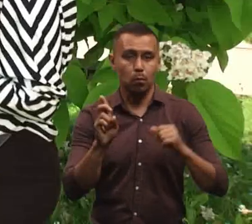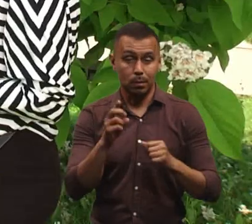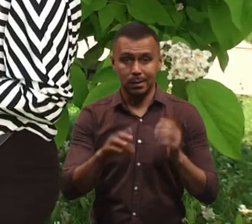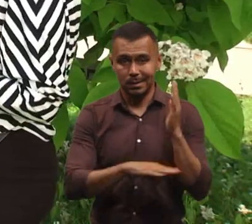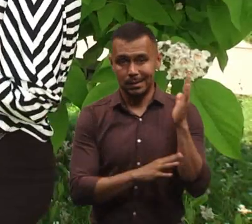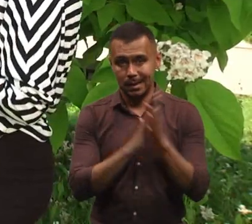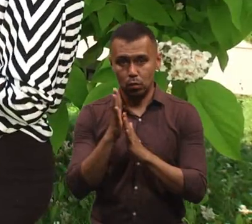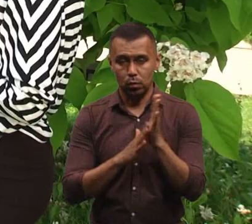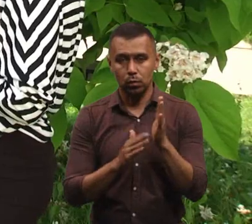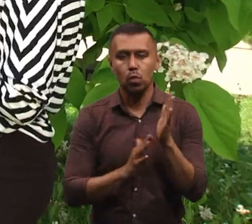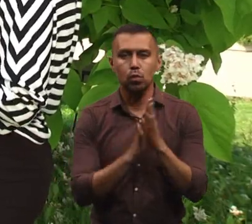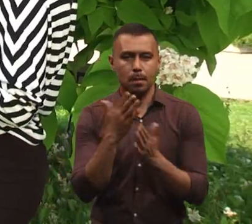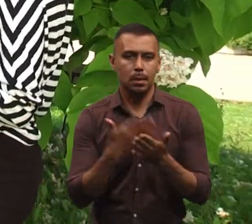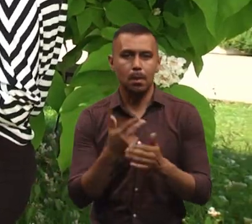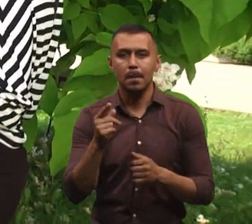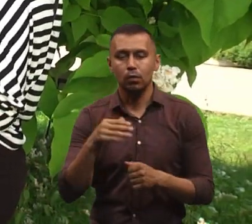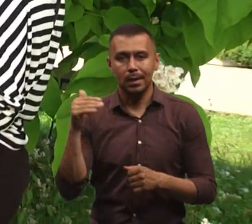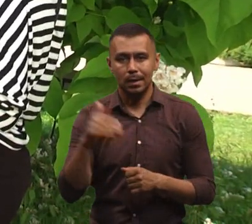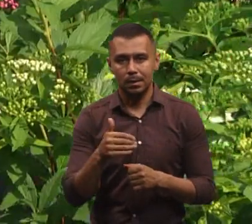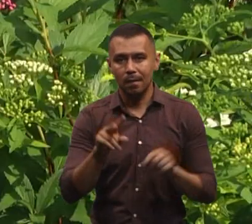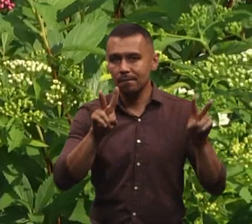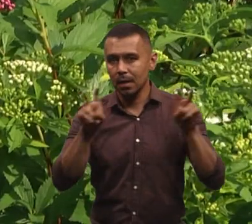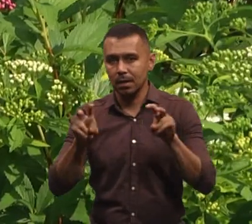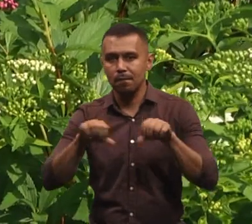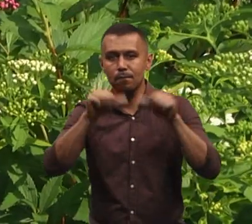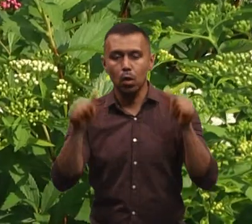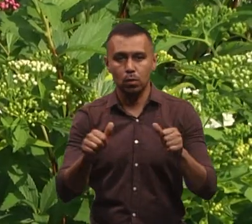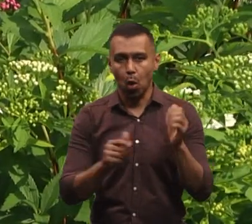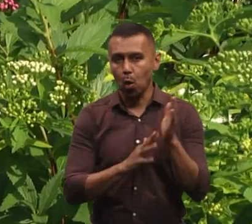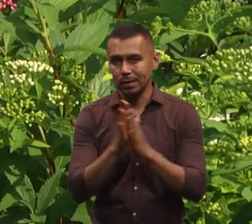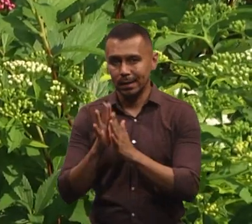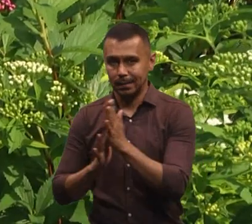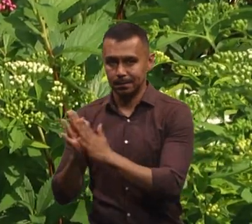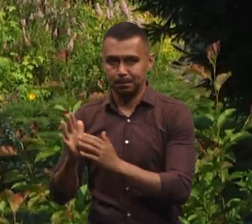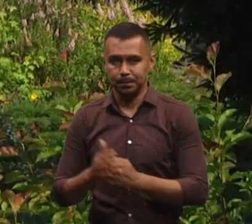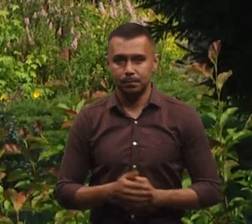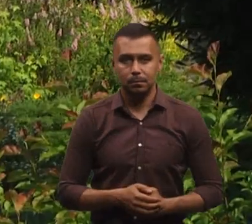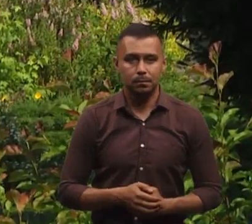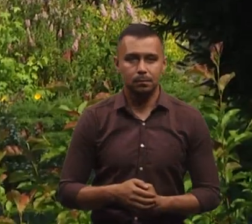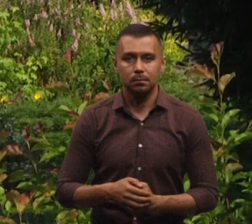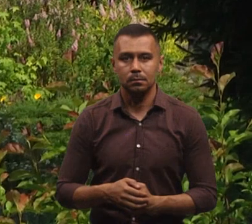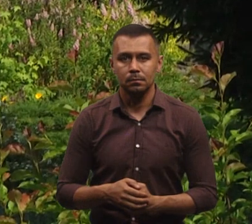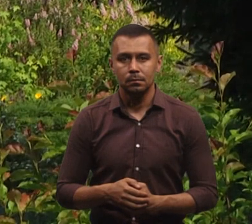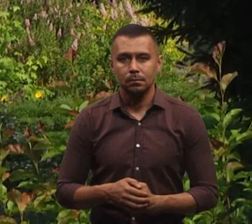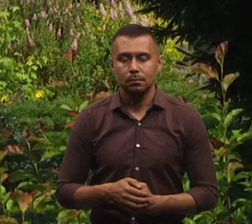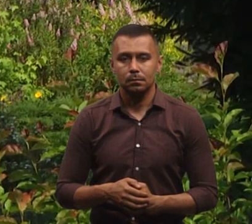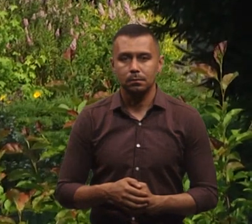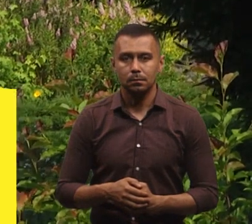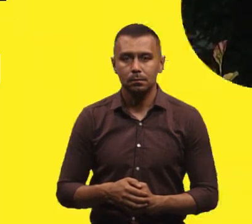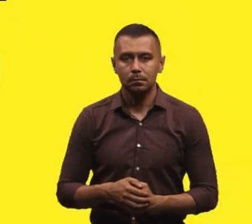Людмили Казімірової, ростуть близько 1500 видів і форм рослин. Ярослава Антошевська, Олександр Горішевський, Суспільне новини, Хмельницький.